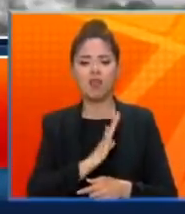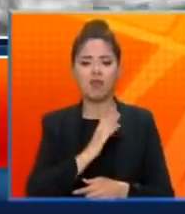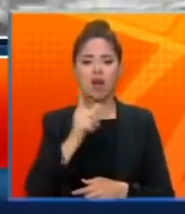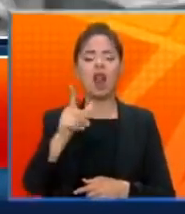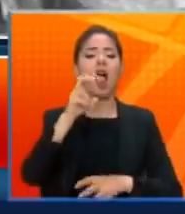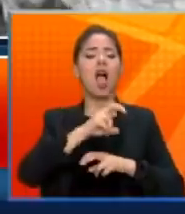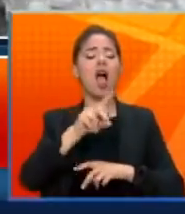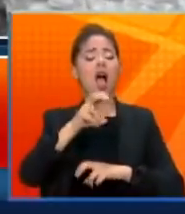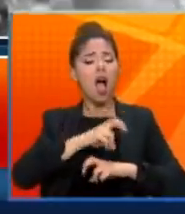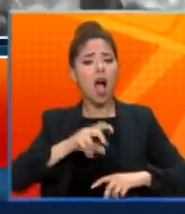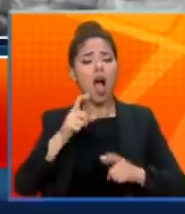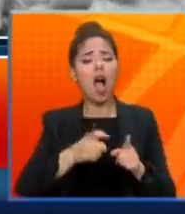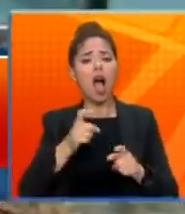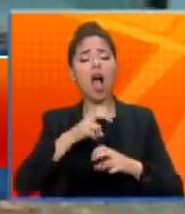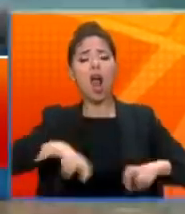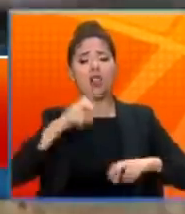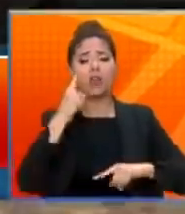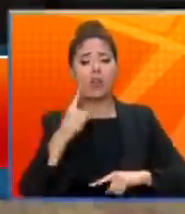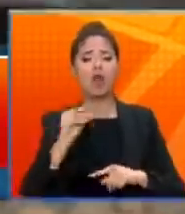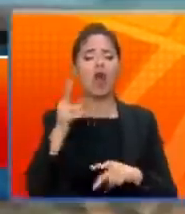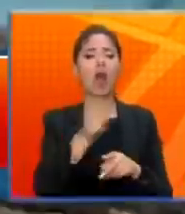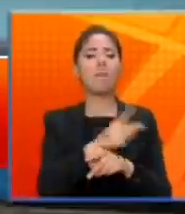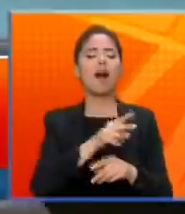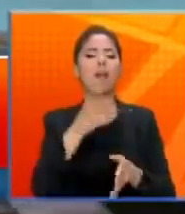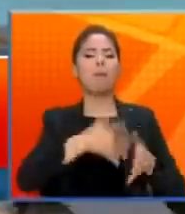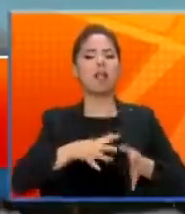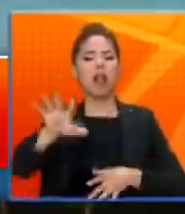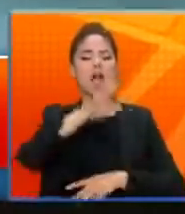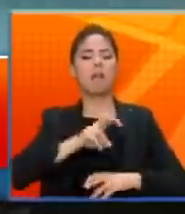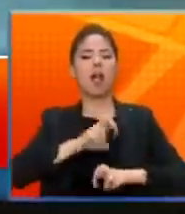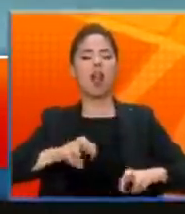olunca araştırmalar balık pazarında yoğunlaştı.